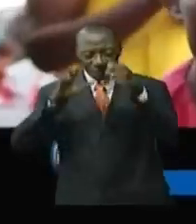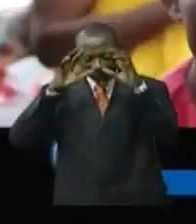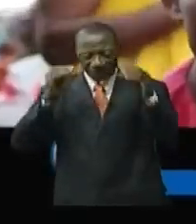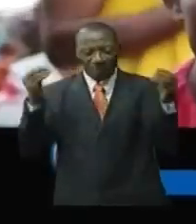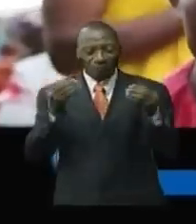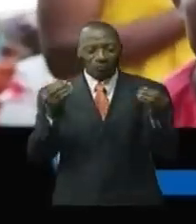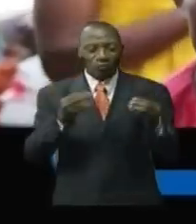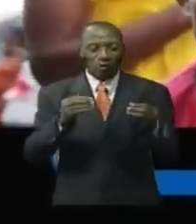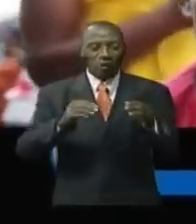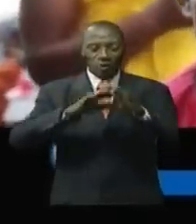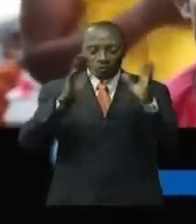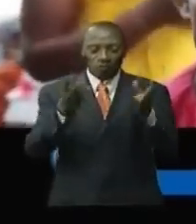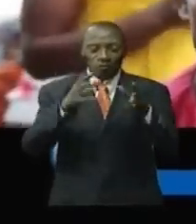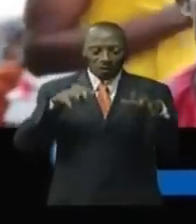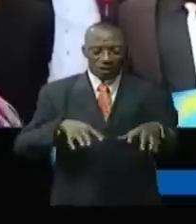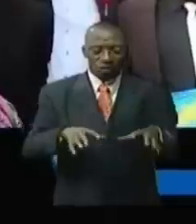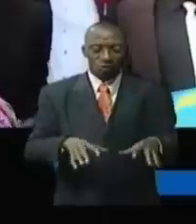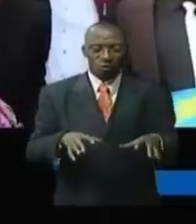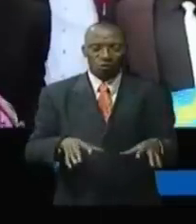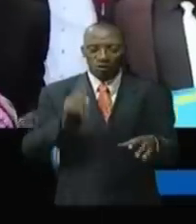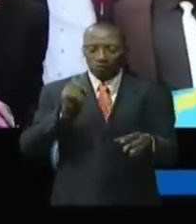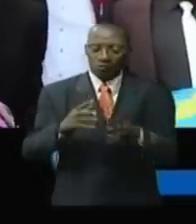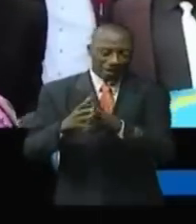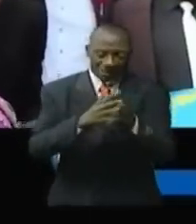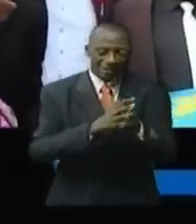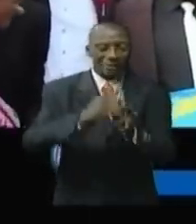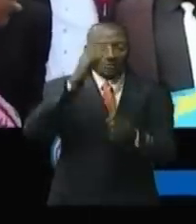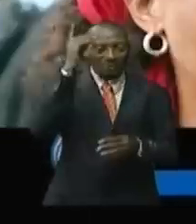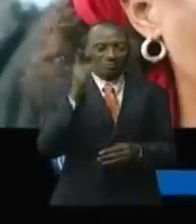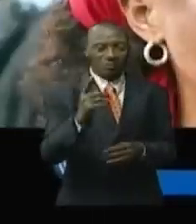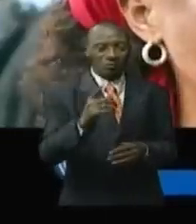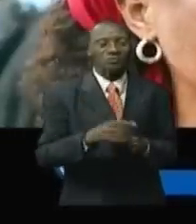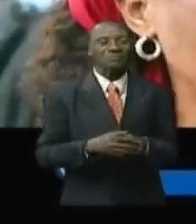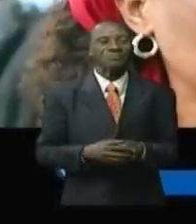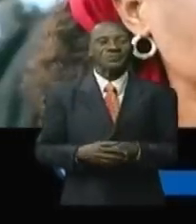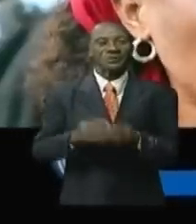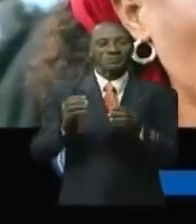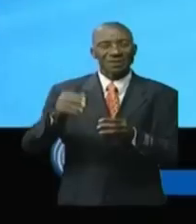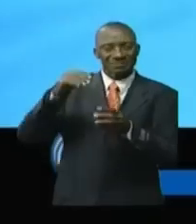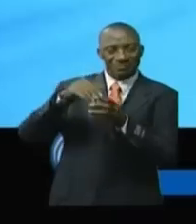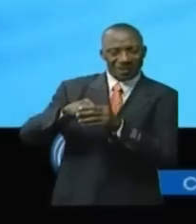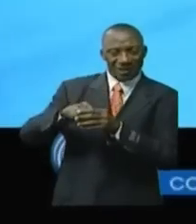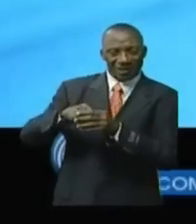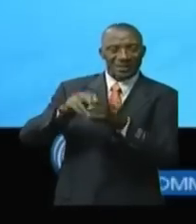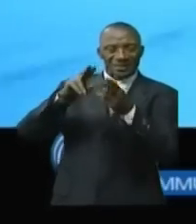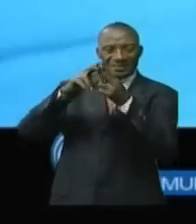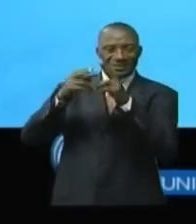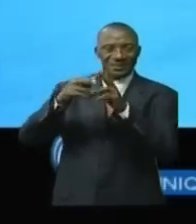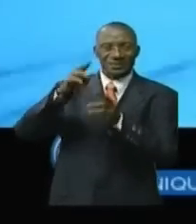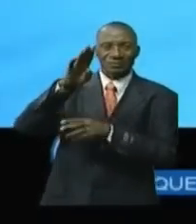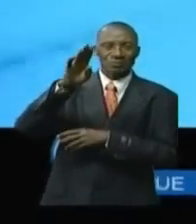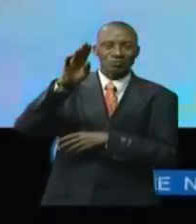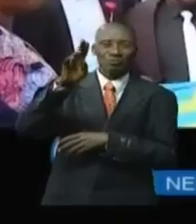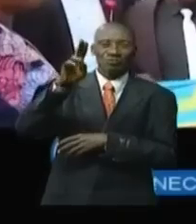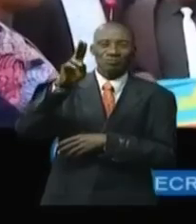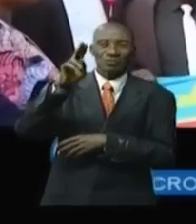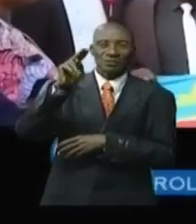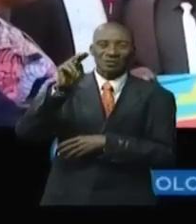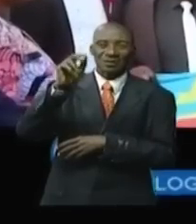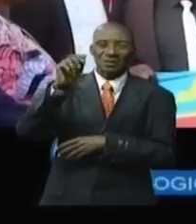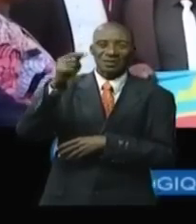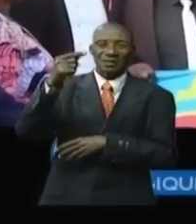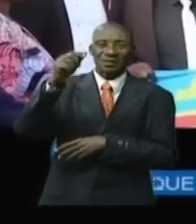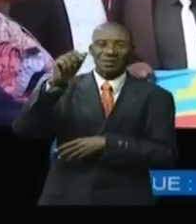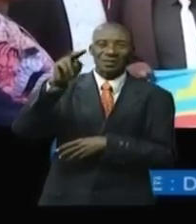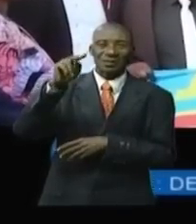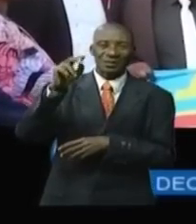Si Congolais dit venir dire non à l'agression rwandaise et à l'occupation de Bunagana par les ennemis du pays, tout en reconnaissant les efforts du député